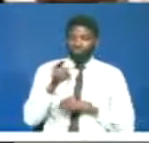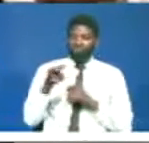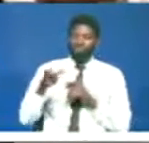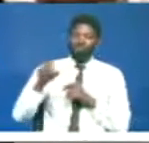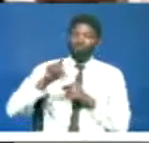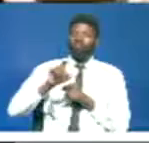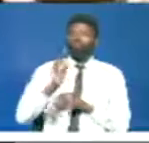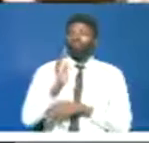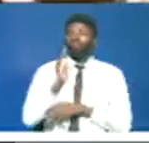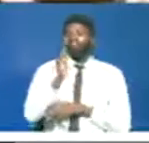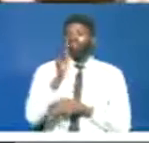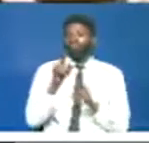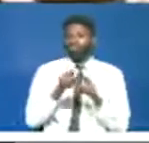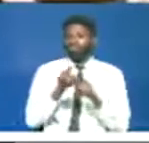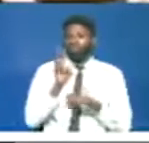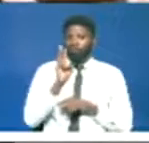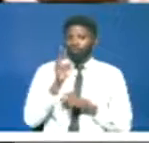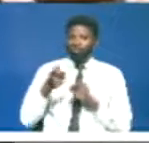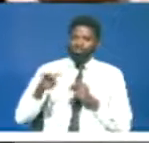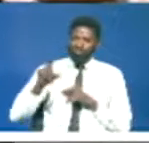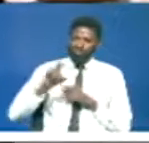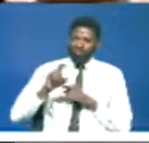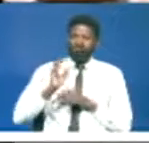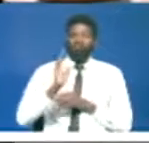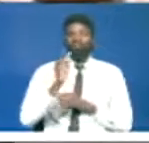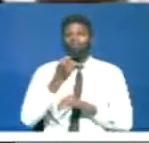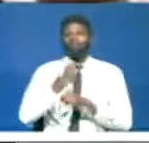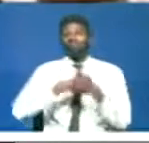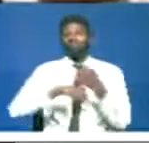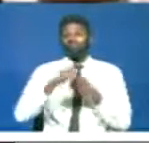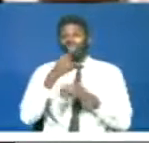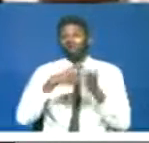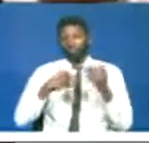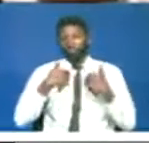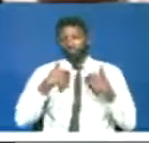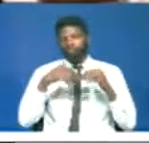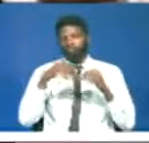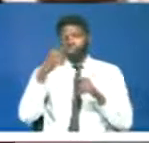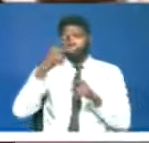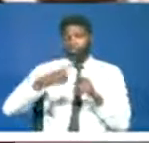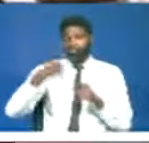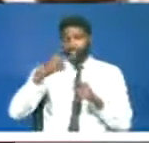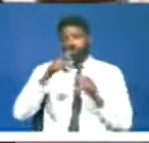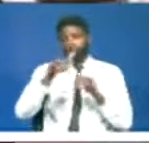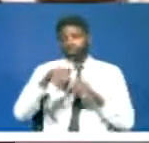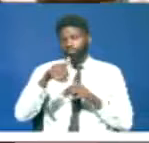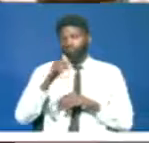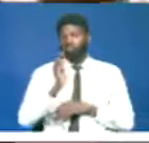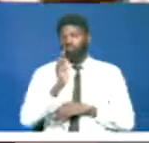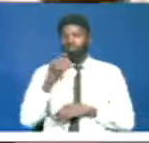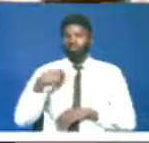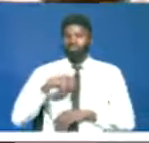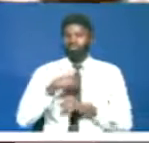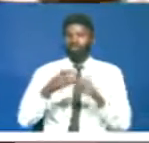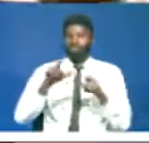vile ile maji itaongezeka muweze kufanya crops mbili kwa mwaka. Sasa tutaongeza kutoka